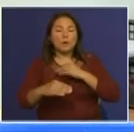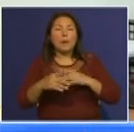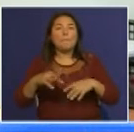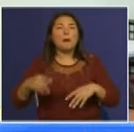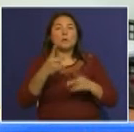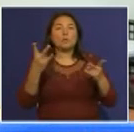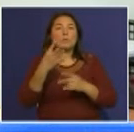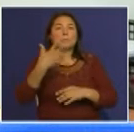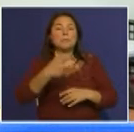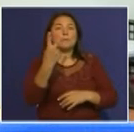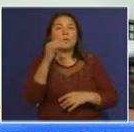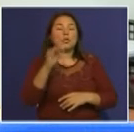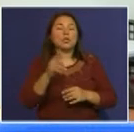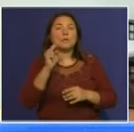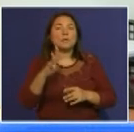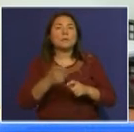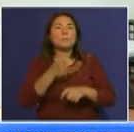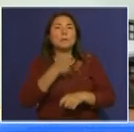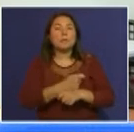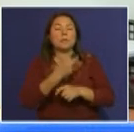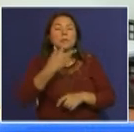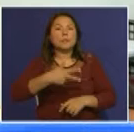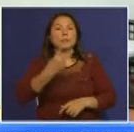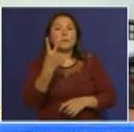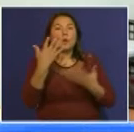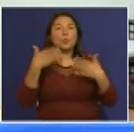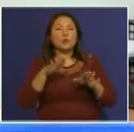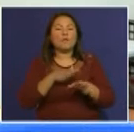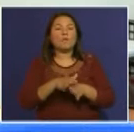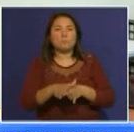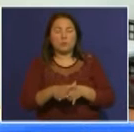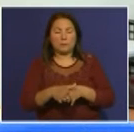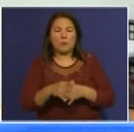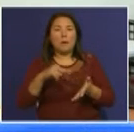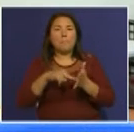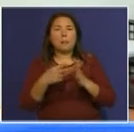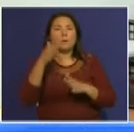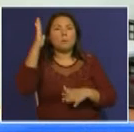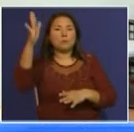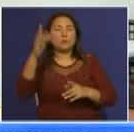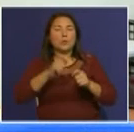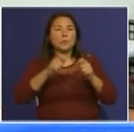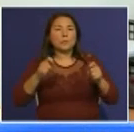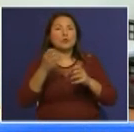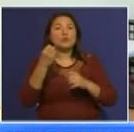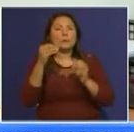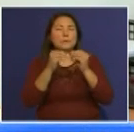необходимо 52 тысячи квадратных метров. 32 тысячи уже реализовано. В планах на будущий год создать еще